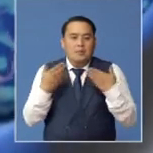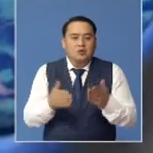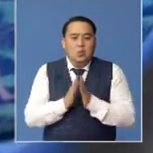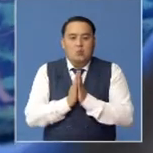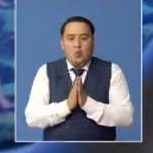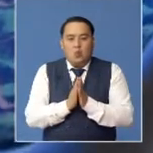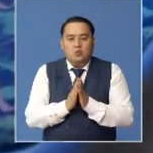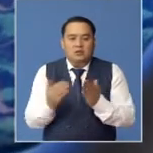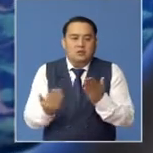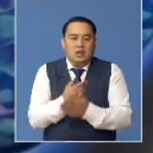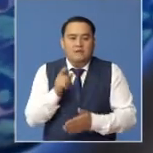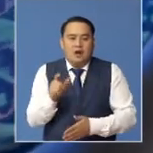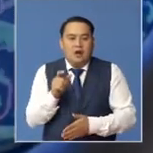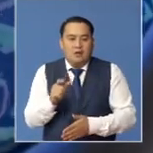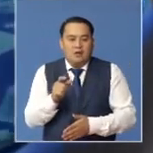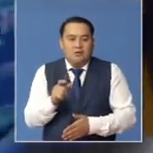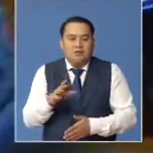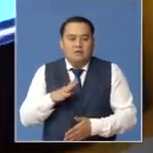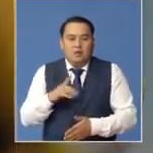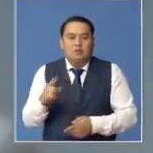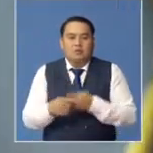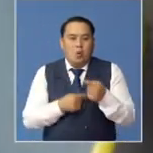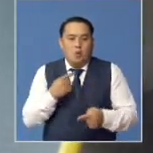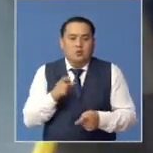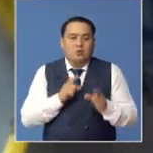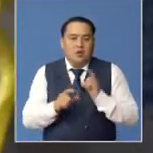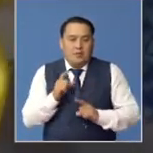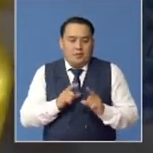о перевыпуске карты. Большинство из них – школьники и студенты.